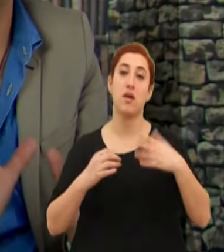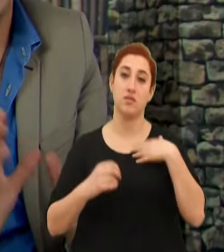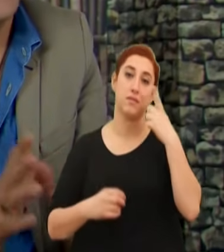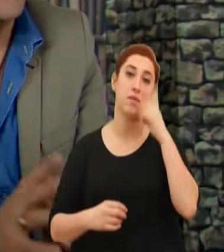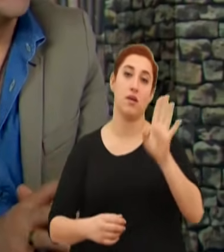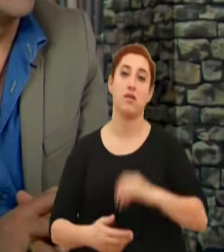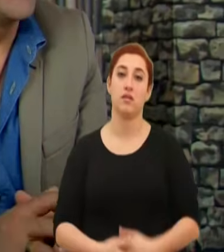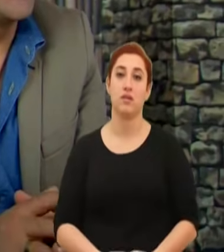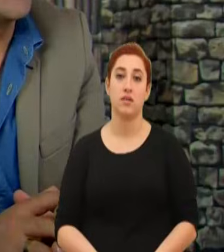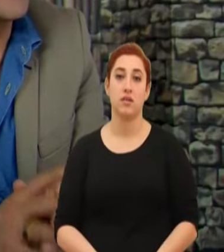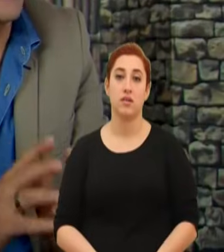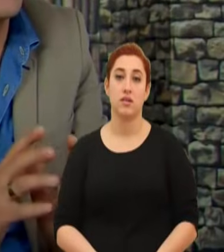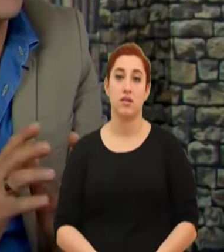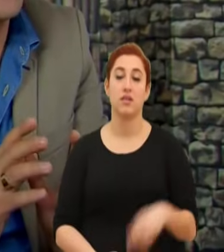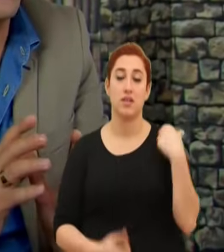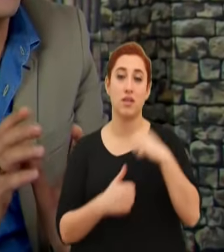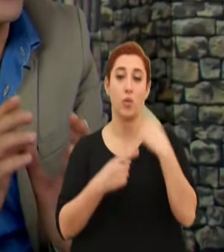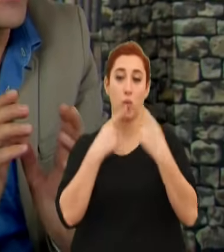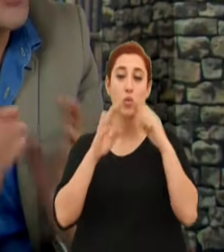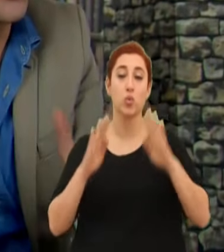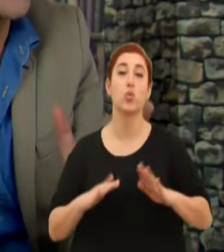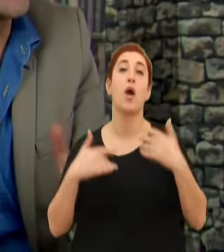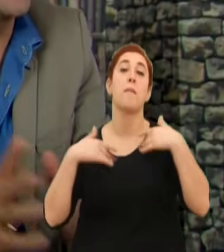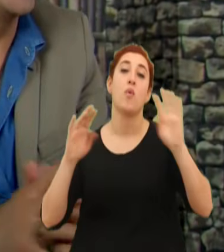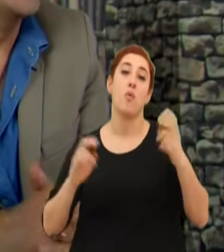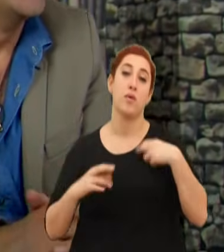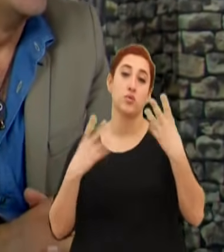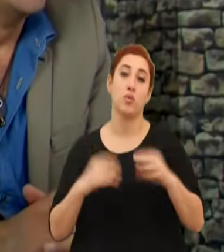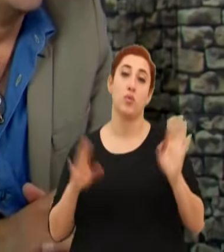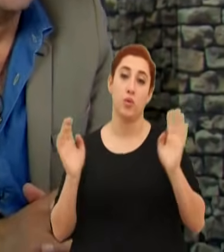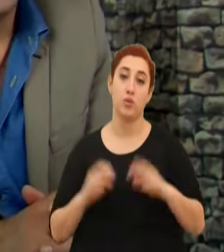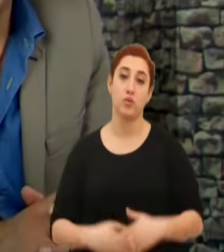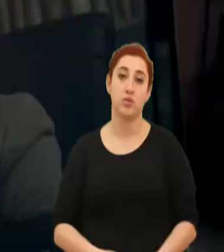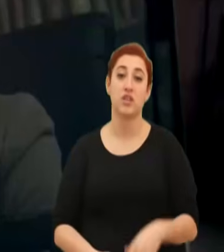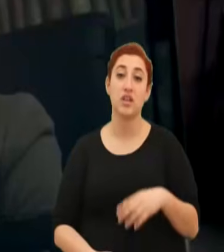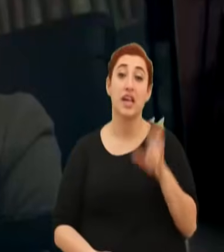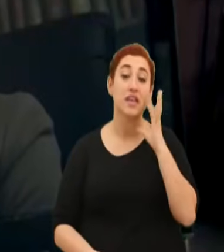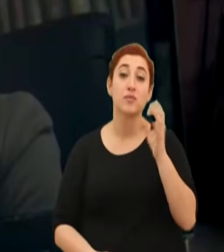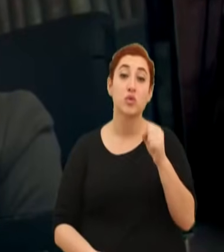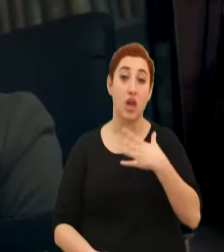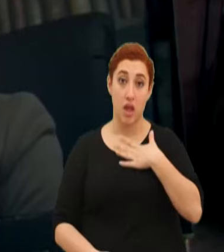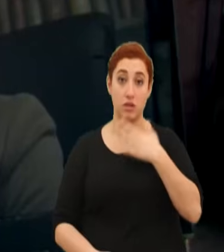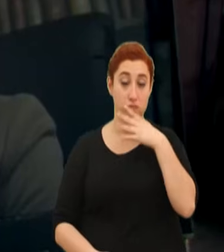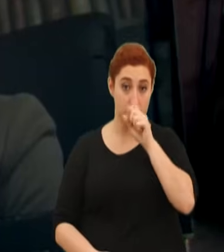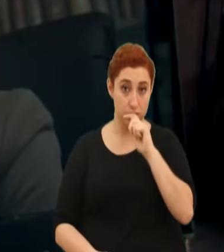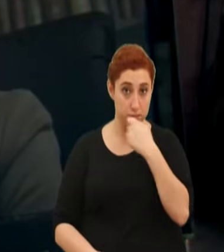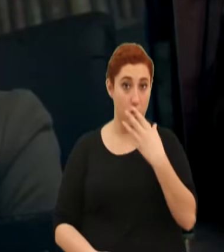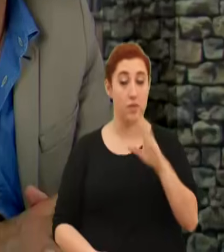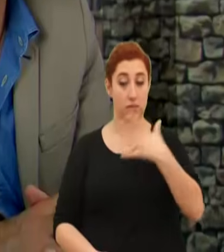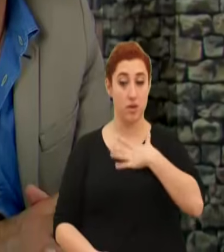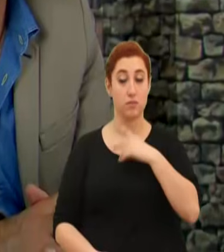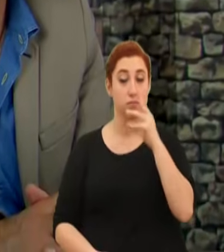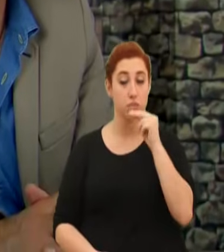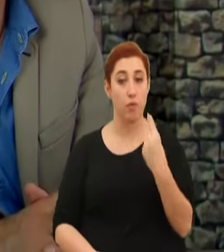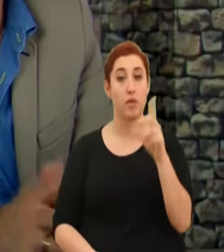Al. Bir de çenem düştü mü? Tabii tutabilene aşk olsun yani. E kim tutacak ki? Kendi tutacaksın. Sen